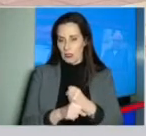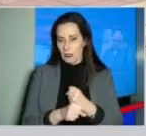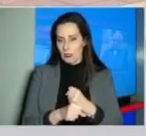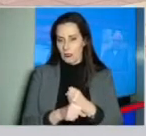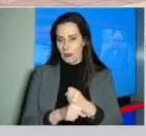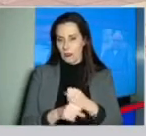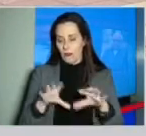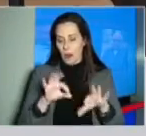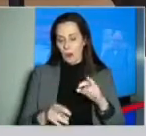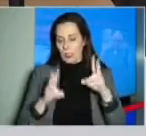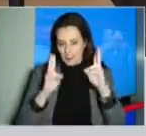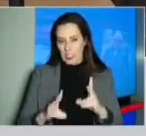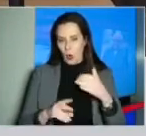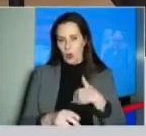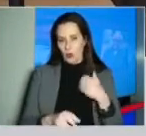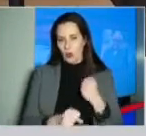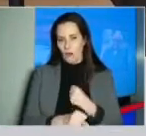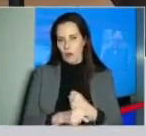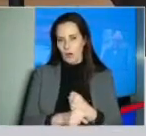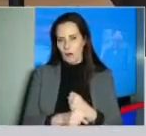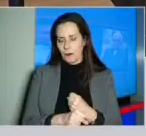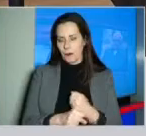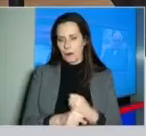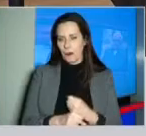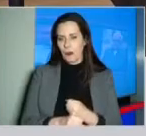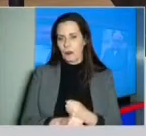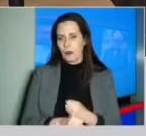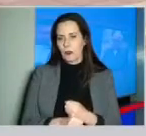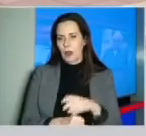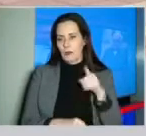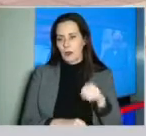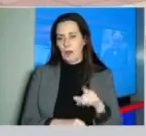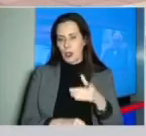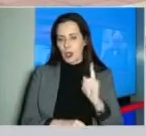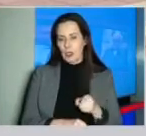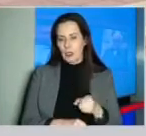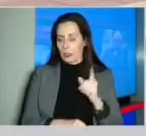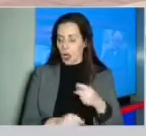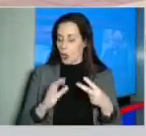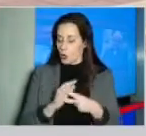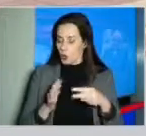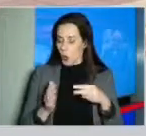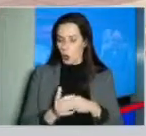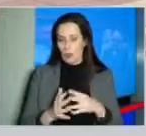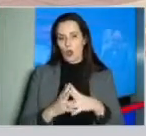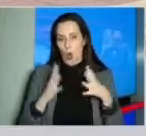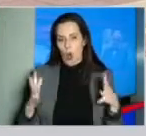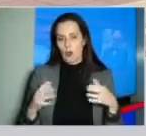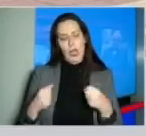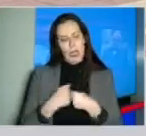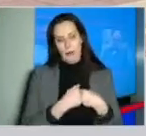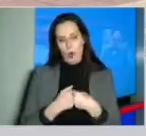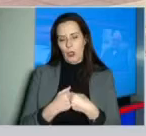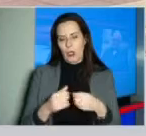והבחירות קטעו לנו את המהלך הזה לפני סופו, אבל זה מה שצריך, צריך תוכנית אב לאומית להתמודדות